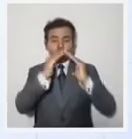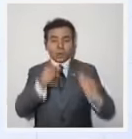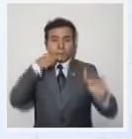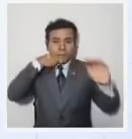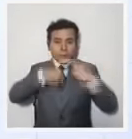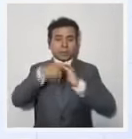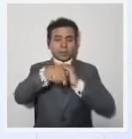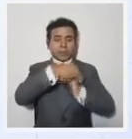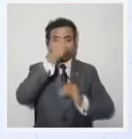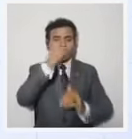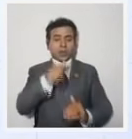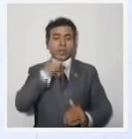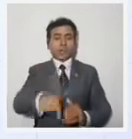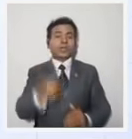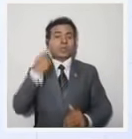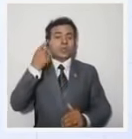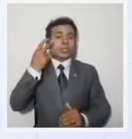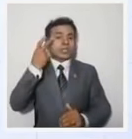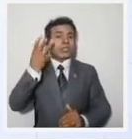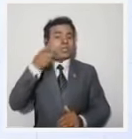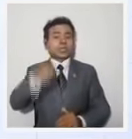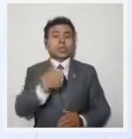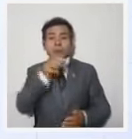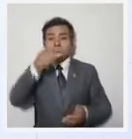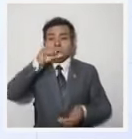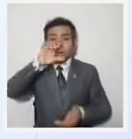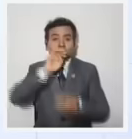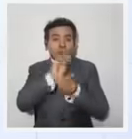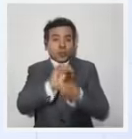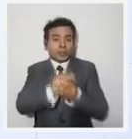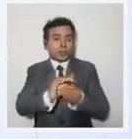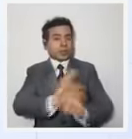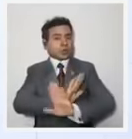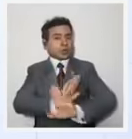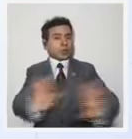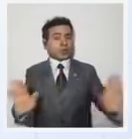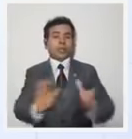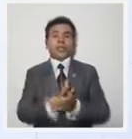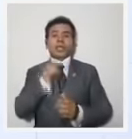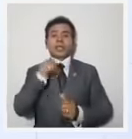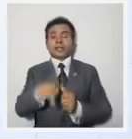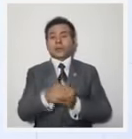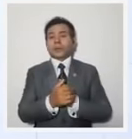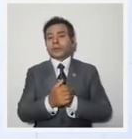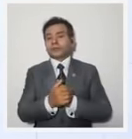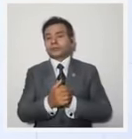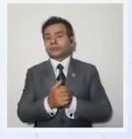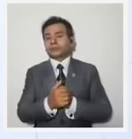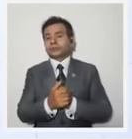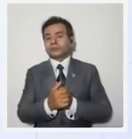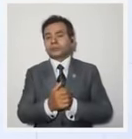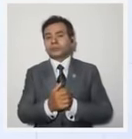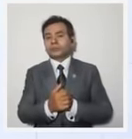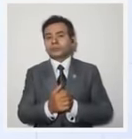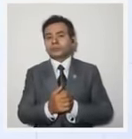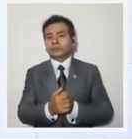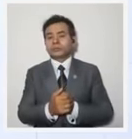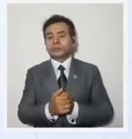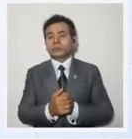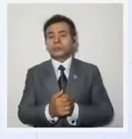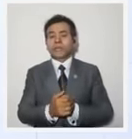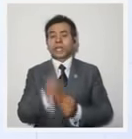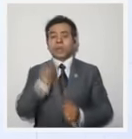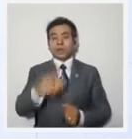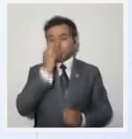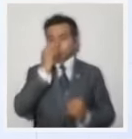দরকার আপনারা সেই বিষয়ে সচেতন থাকবেন। ঘরে কোথাও যেন পানি জমা, তিন দিনের বেশি পানি জমা হয়ে না থাকে